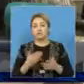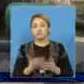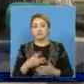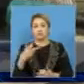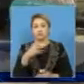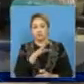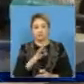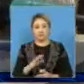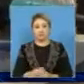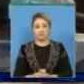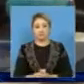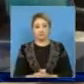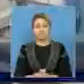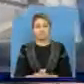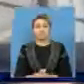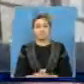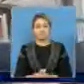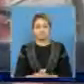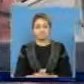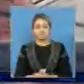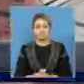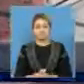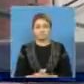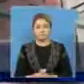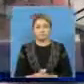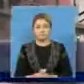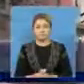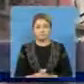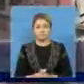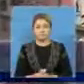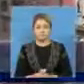3%. Владимир Федотов, Николай Сырбов, Азамат Сауханов, Самат Каликенов, телеканал Актубе.